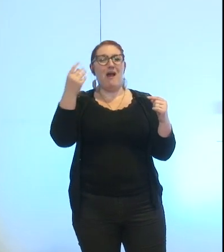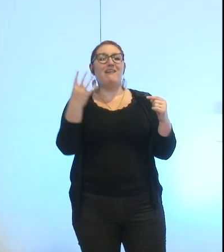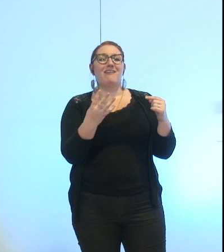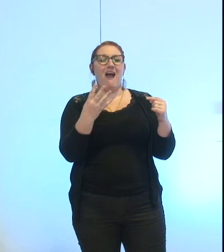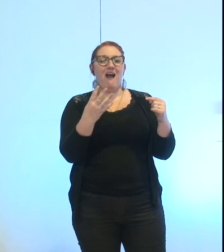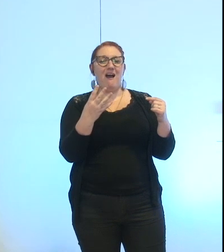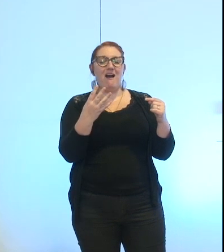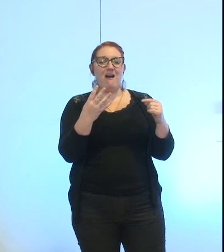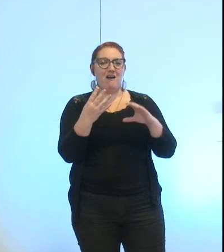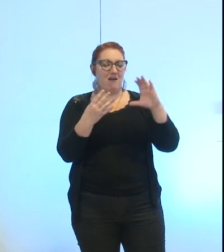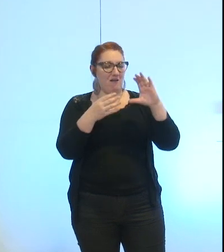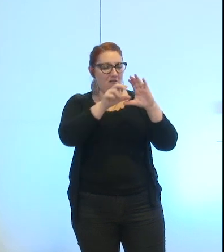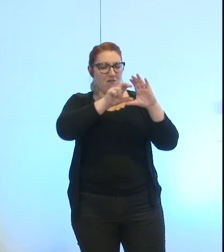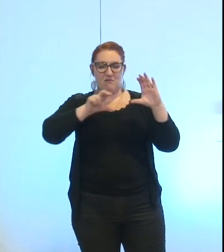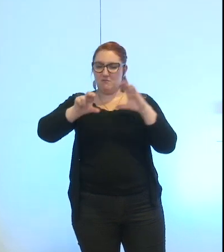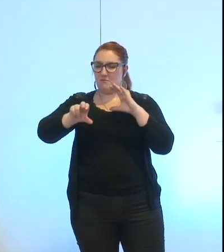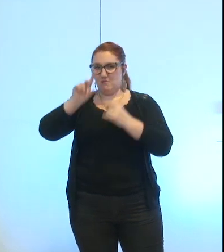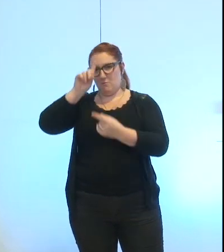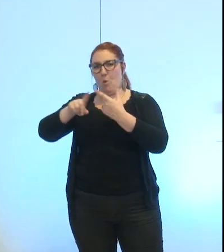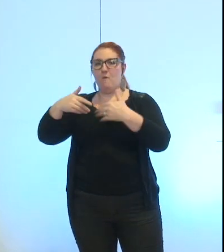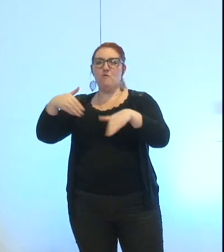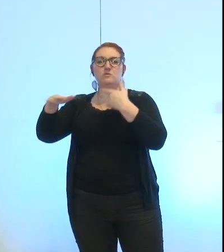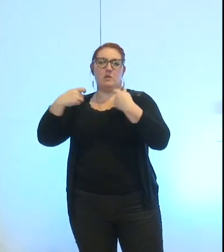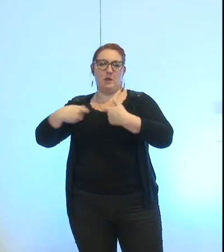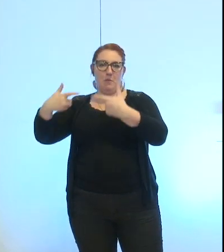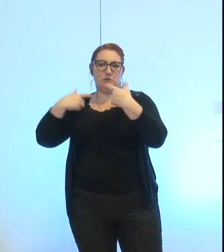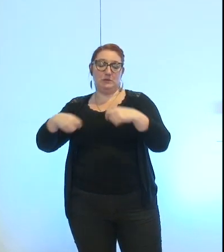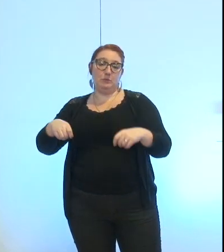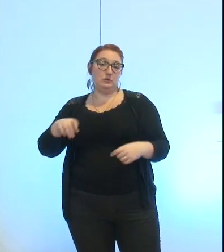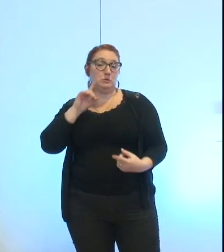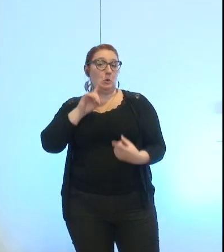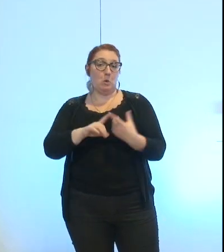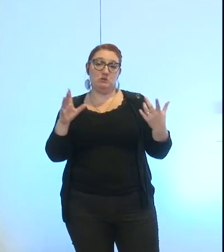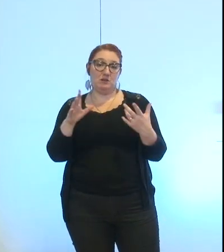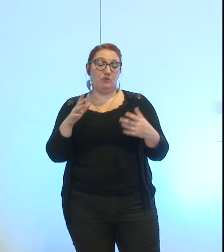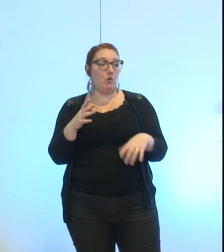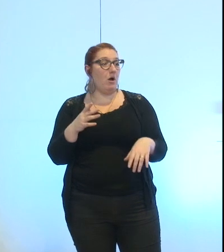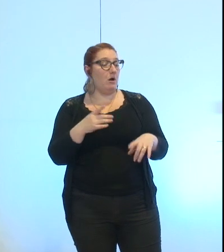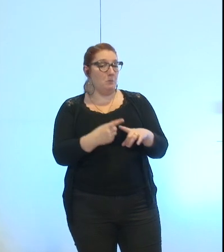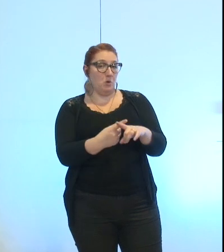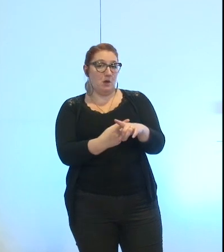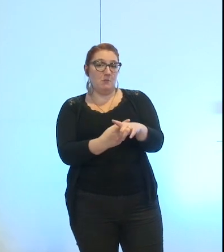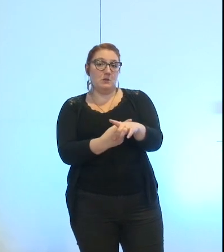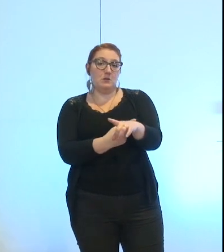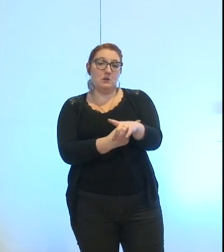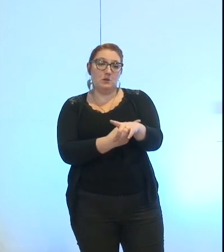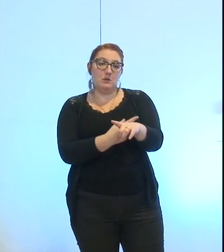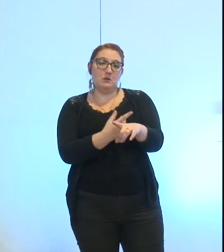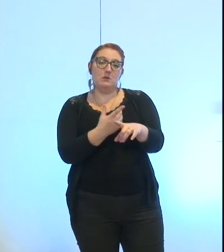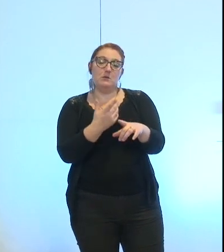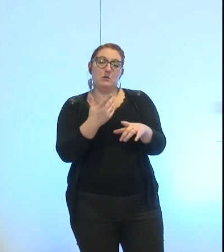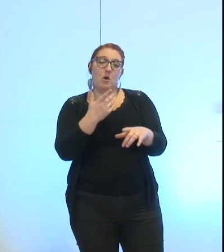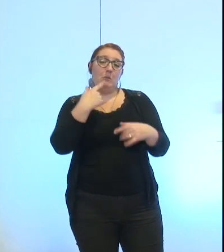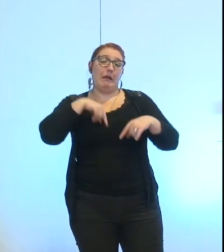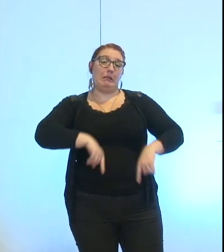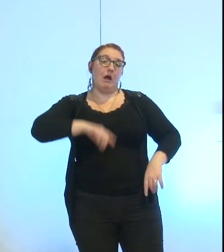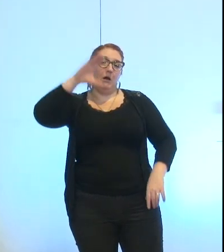ressource a été affecté au fonctionnement pour compenser la baisse progressive mais encore limité des dotations